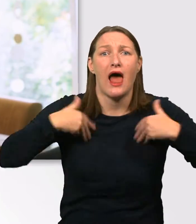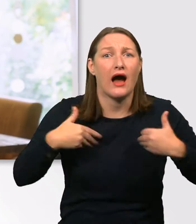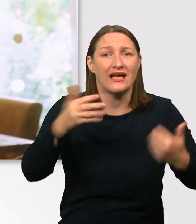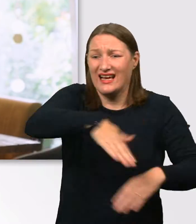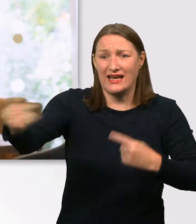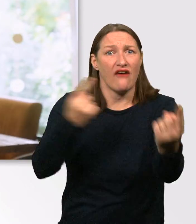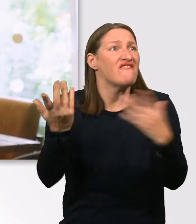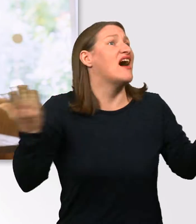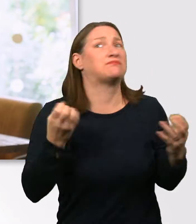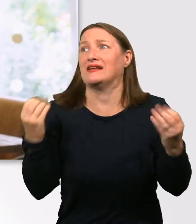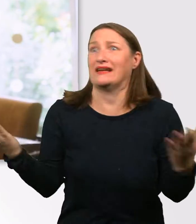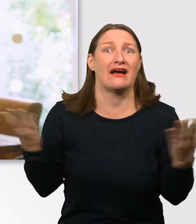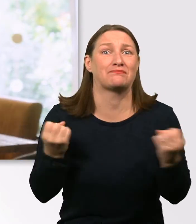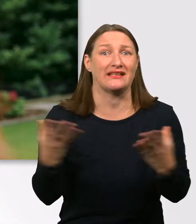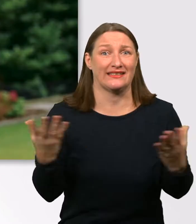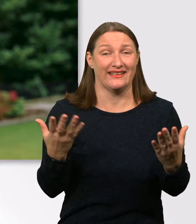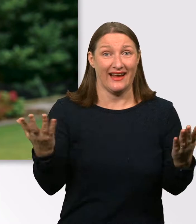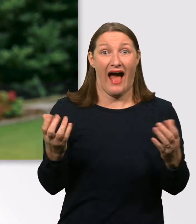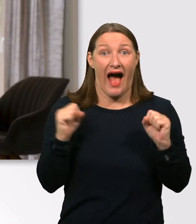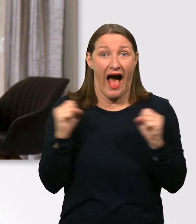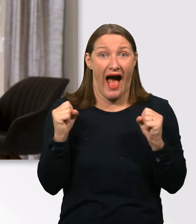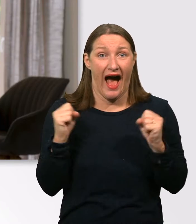Kinder kamen angerannt, was ist passiert? Die ist nicht abgeworfen.